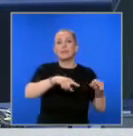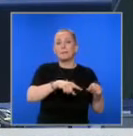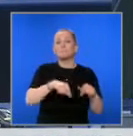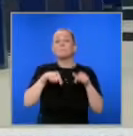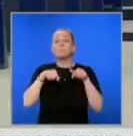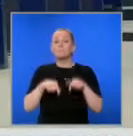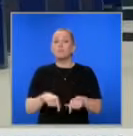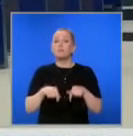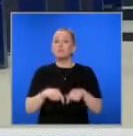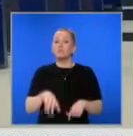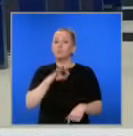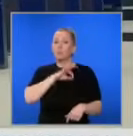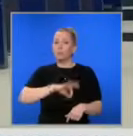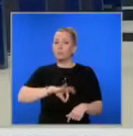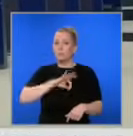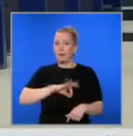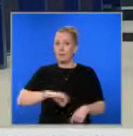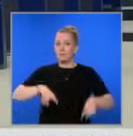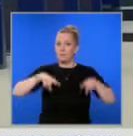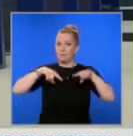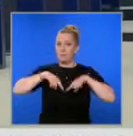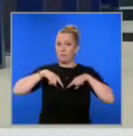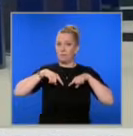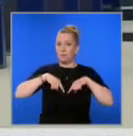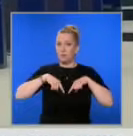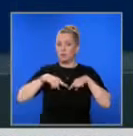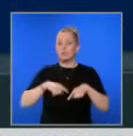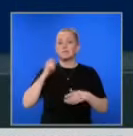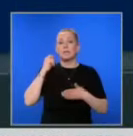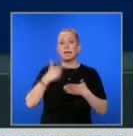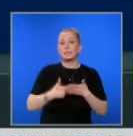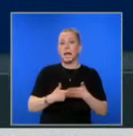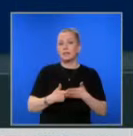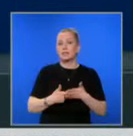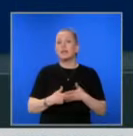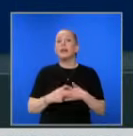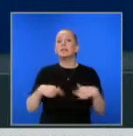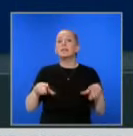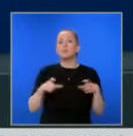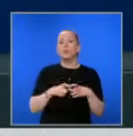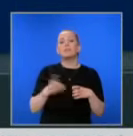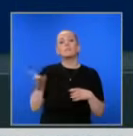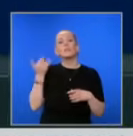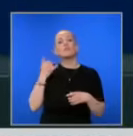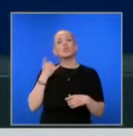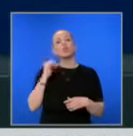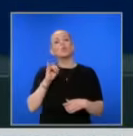в националните правосъдни регистри да бъдат включени присъдите от наказателен трибунал за бивша Югославия.